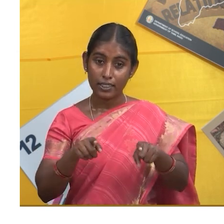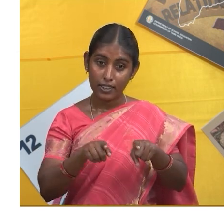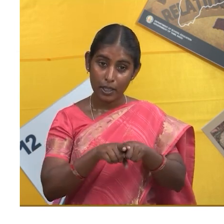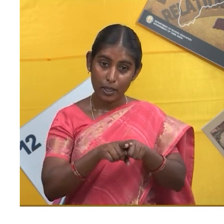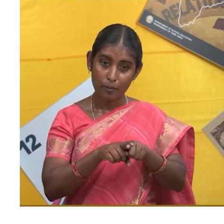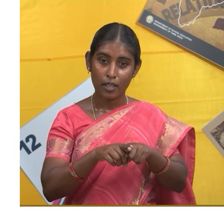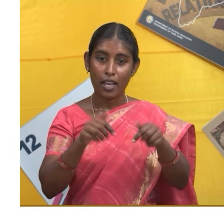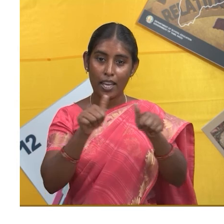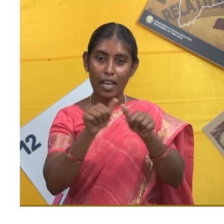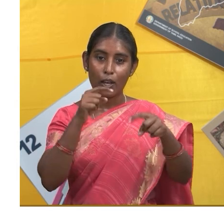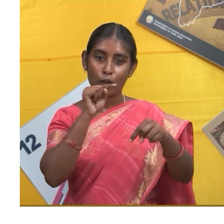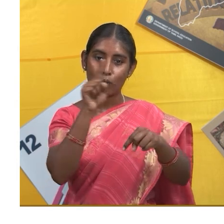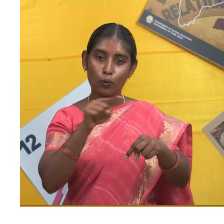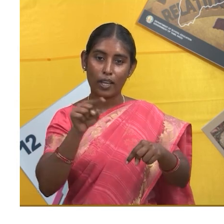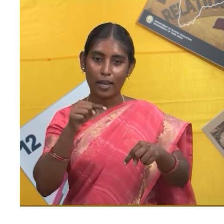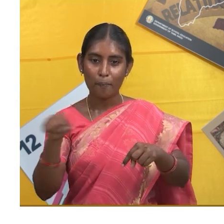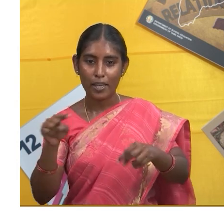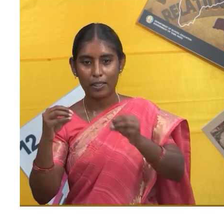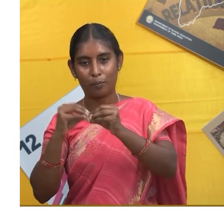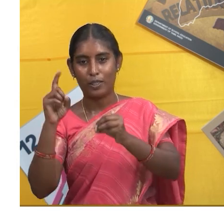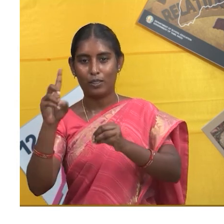a2-b2. empezar இப்பு